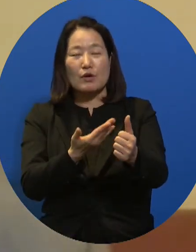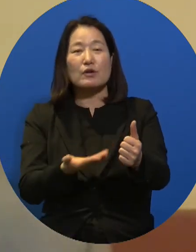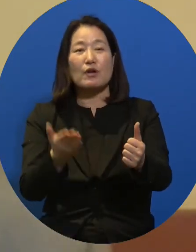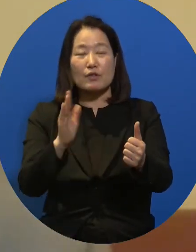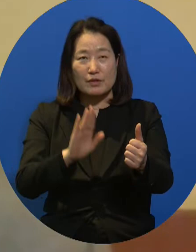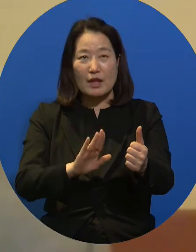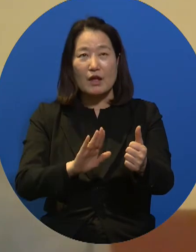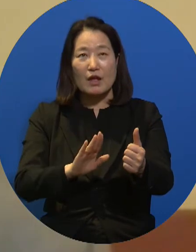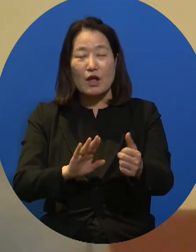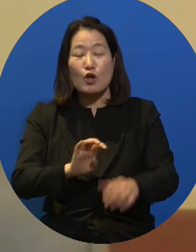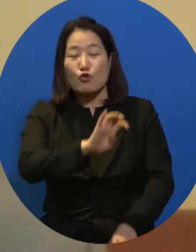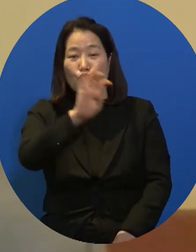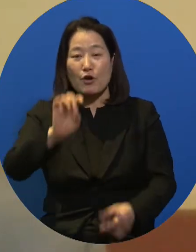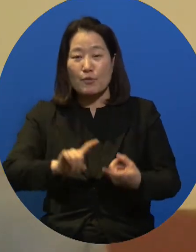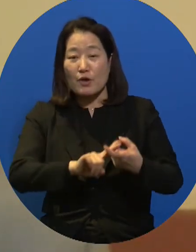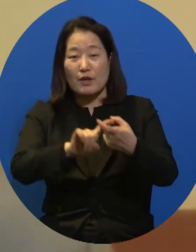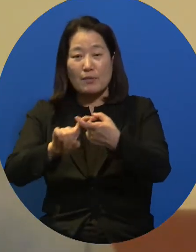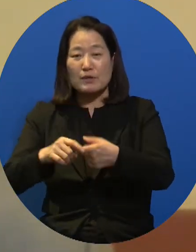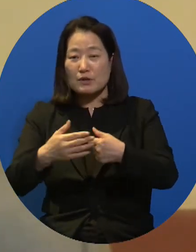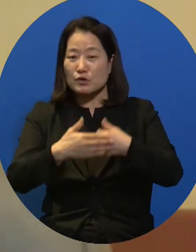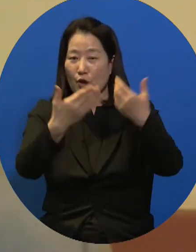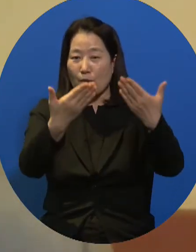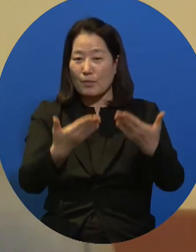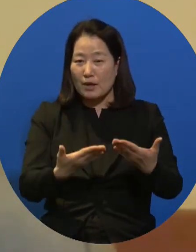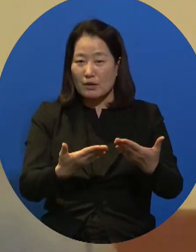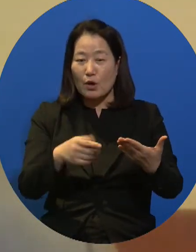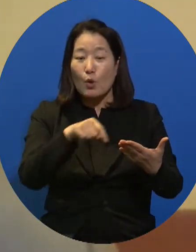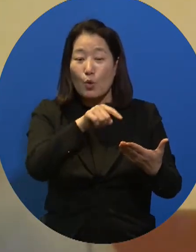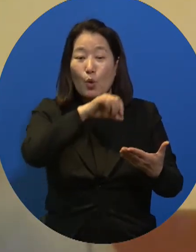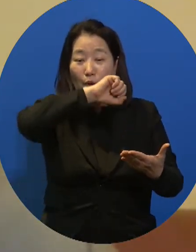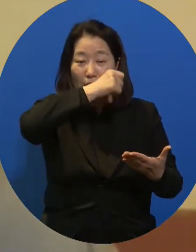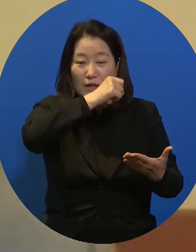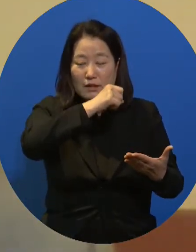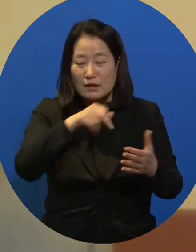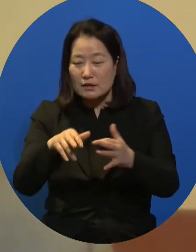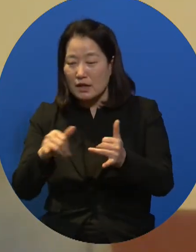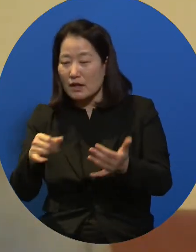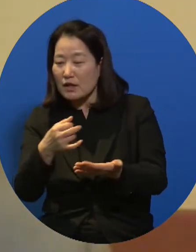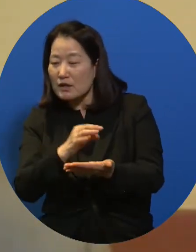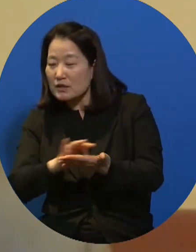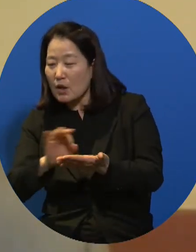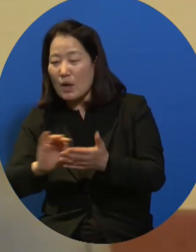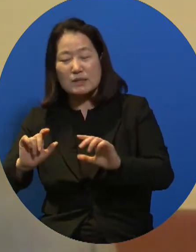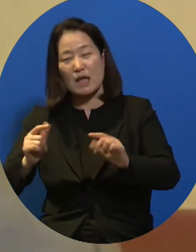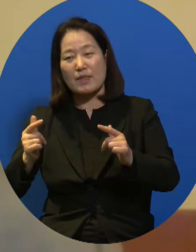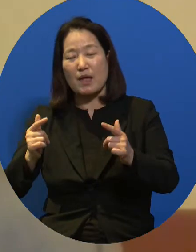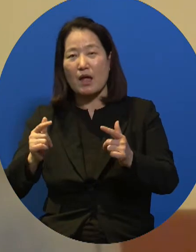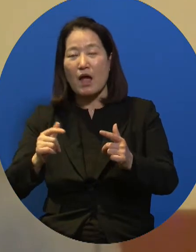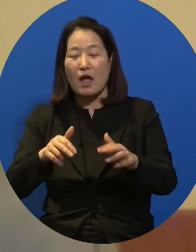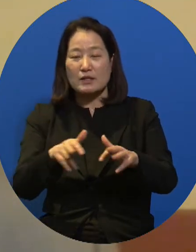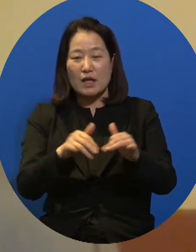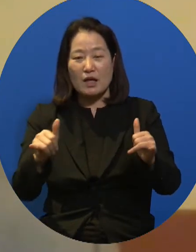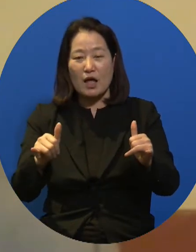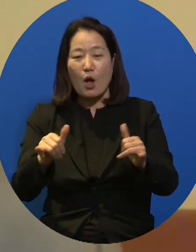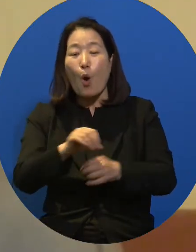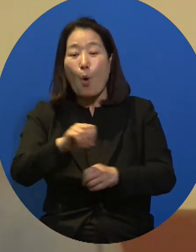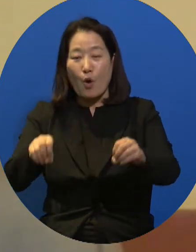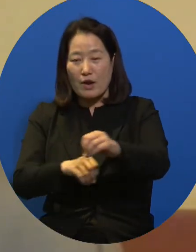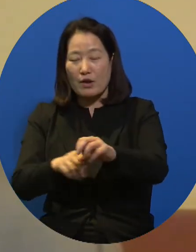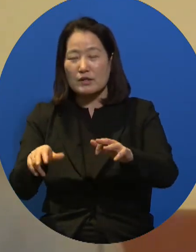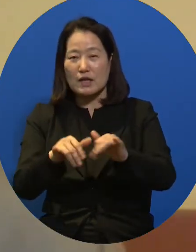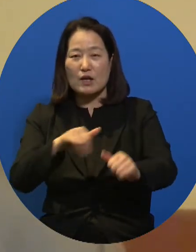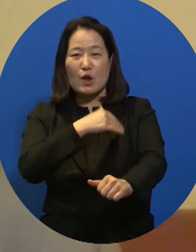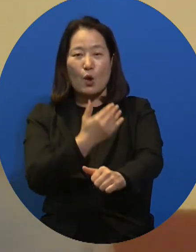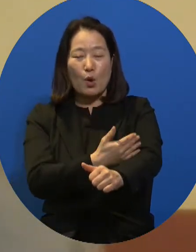EU로부터 받는 자원을 장애인들을 위해서 사용하지 않고 오히려 장애인들의 권리가 침해되는 방향으로